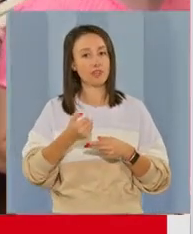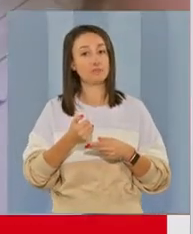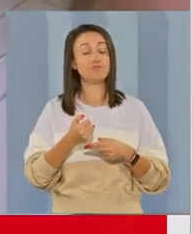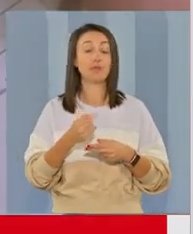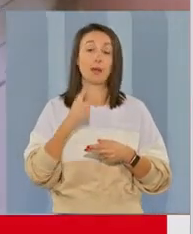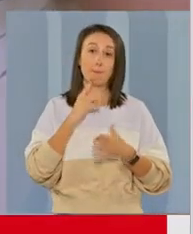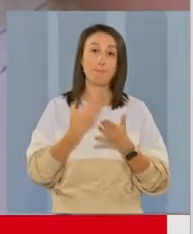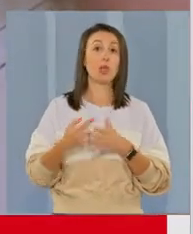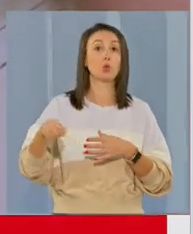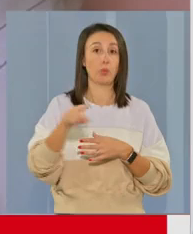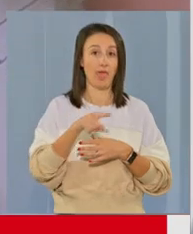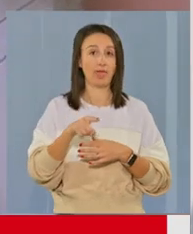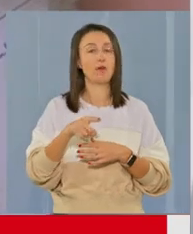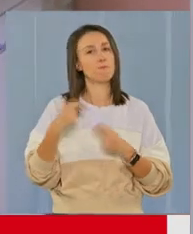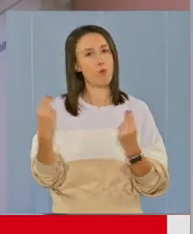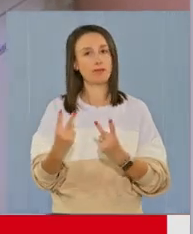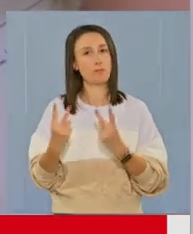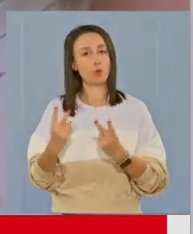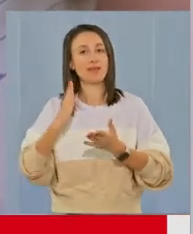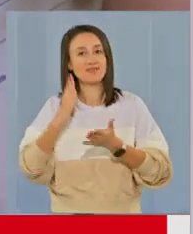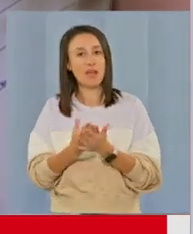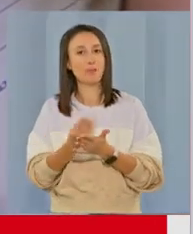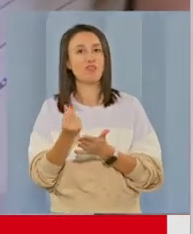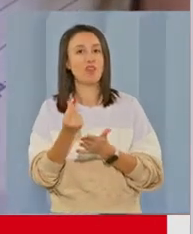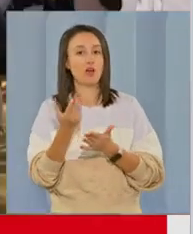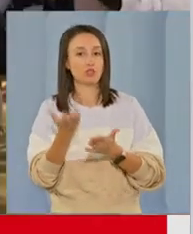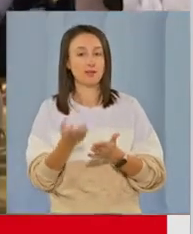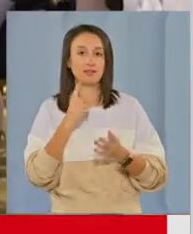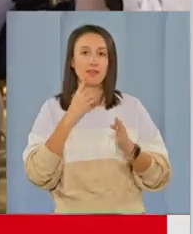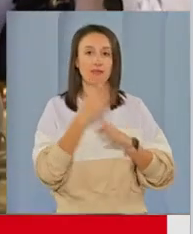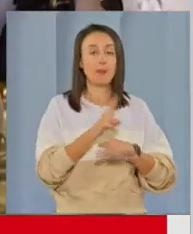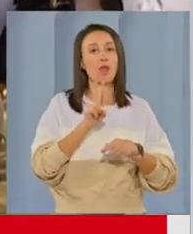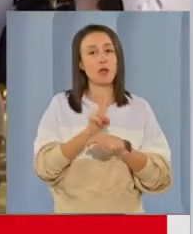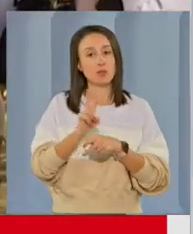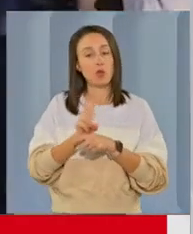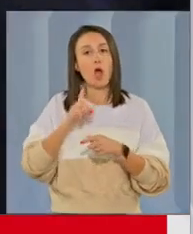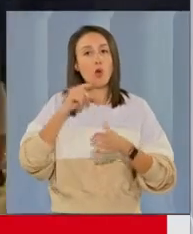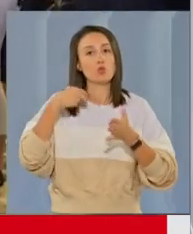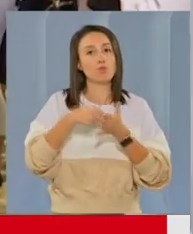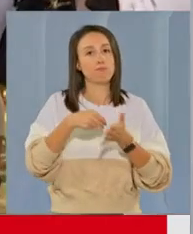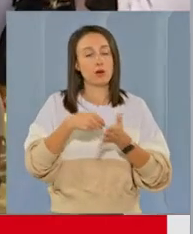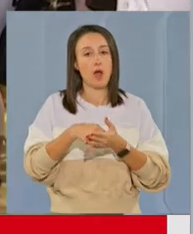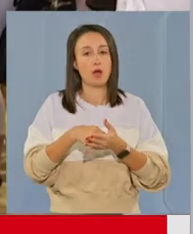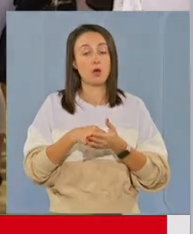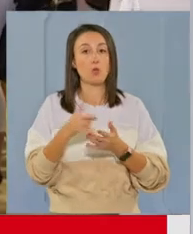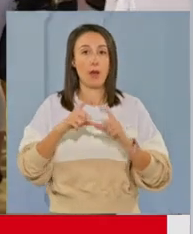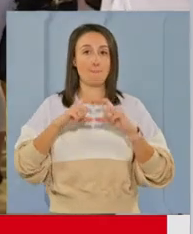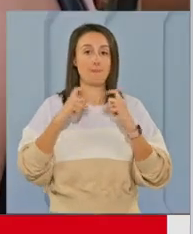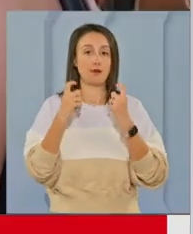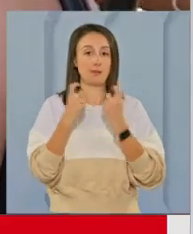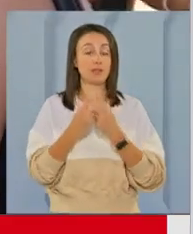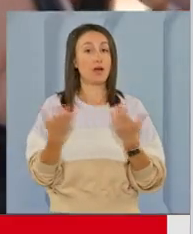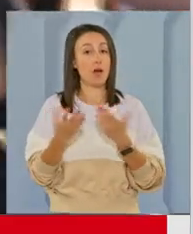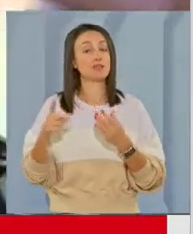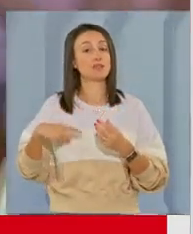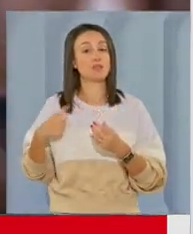extrem de importantă și este unul din argumentele pentru care ei se îndreaptă puternic către asigurări sau pentru a-și cumpăra un apartament